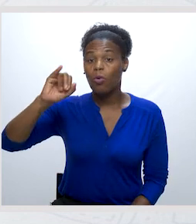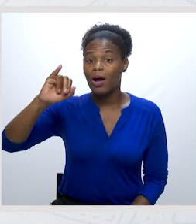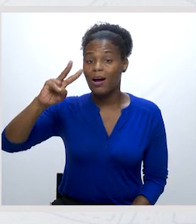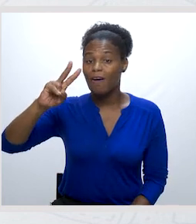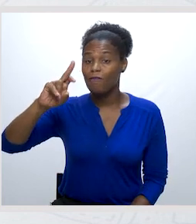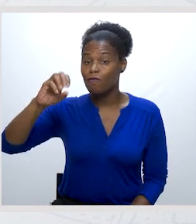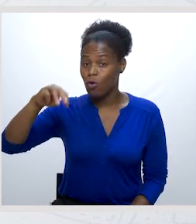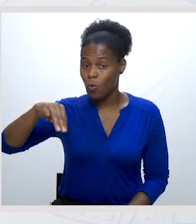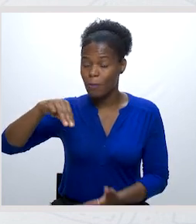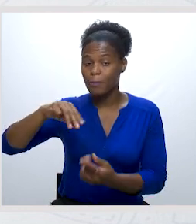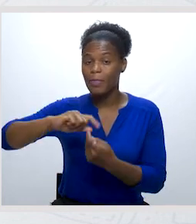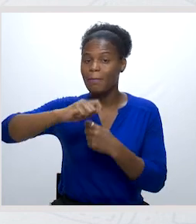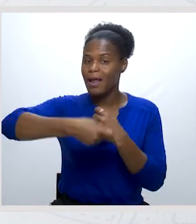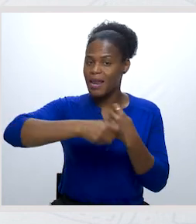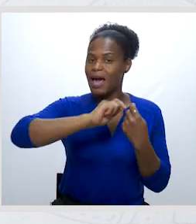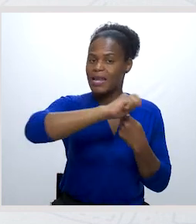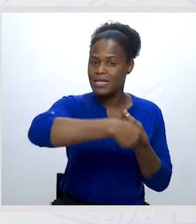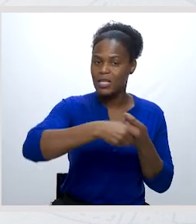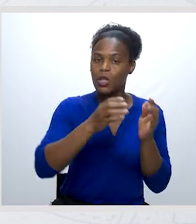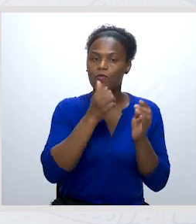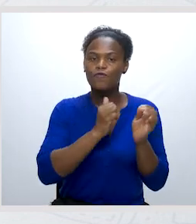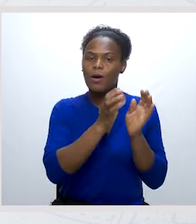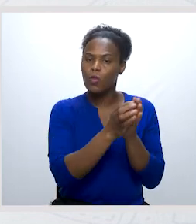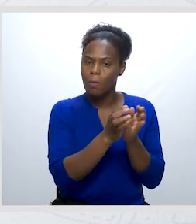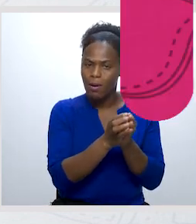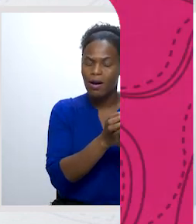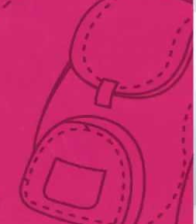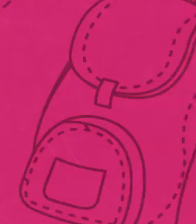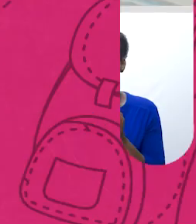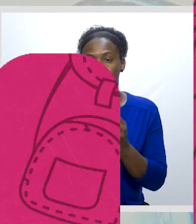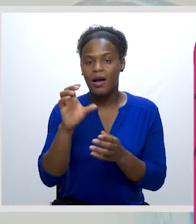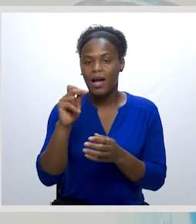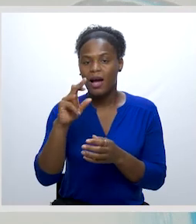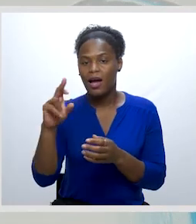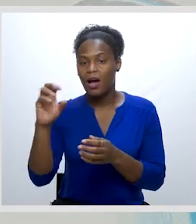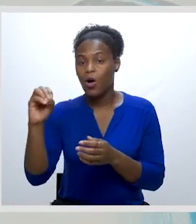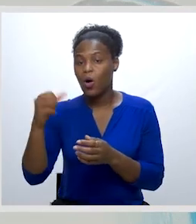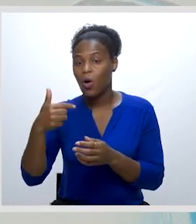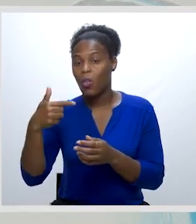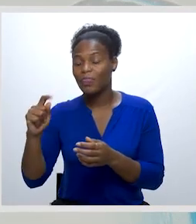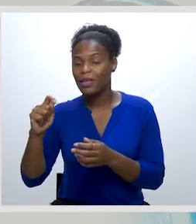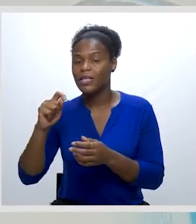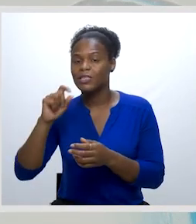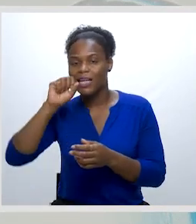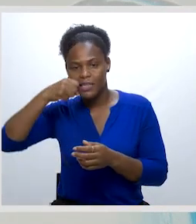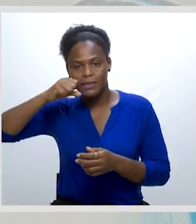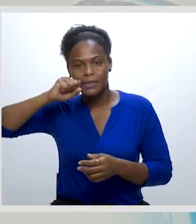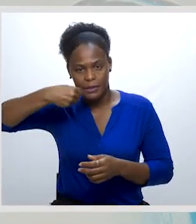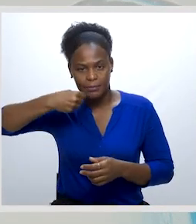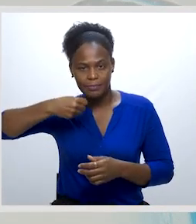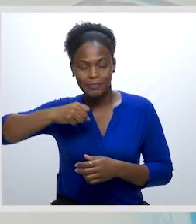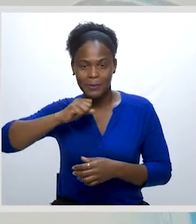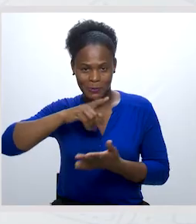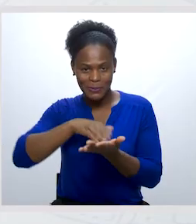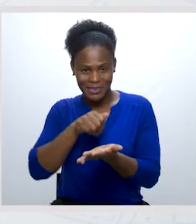banane, tomate, carotte. On peut corriger? Oui? On y va?